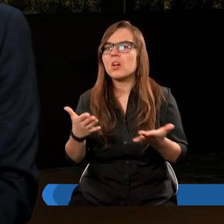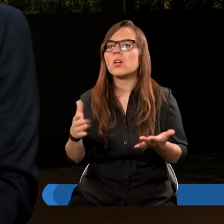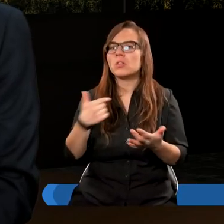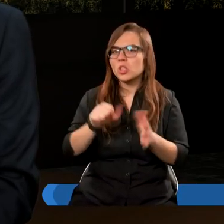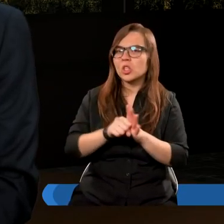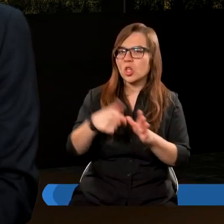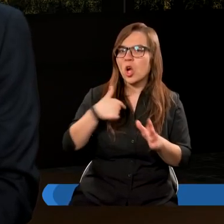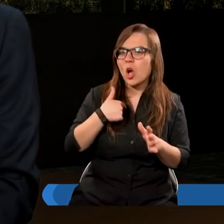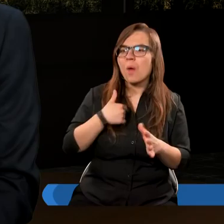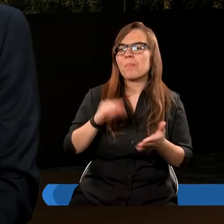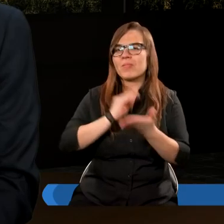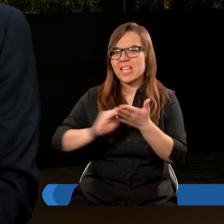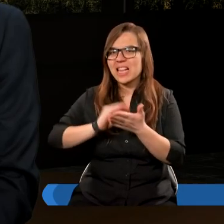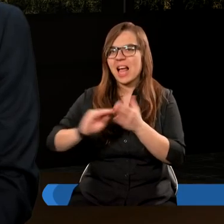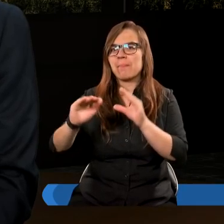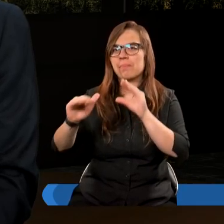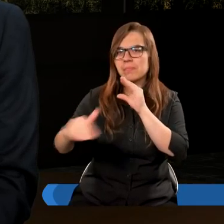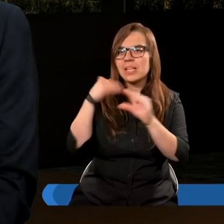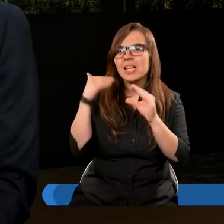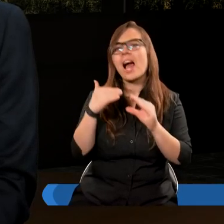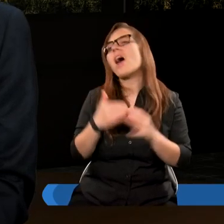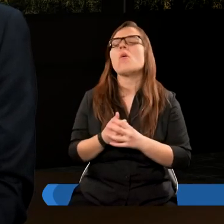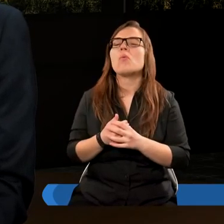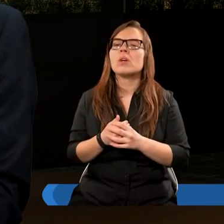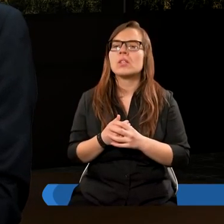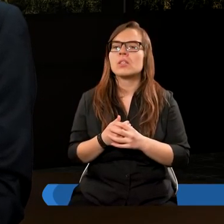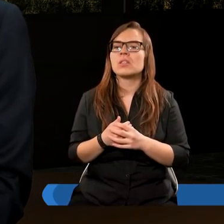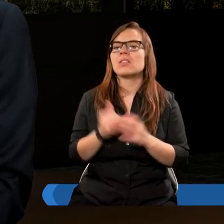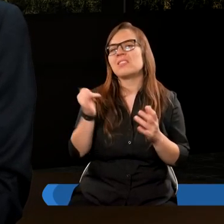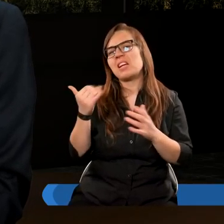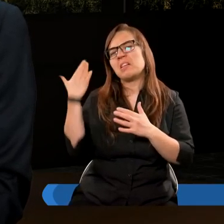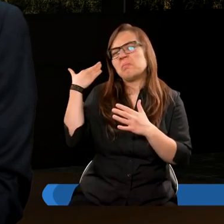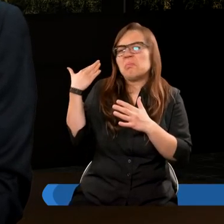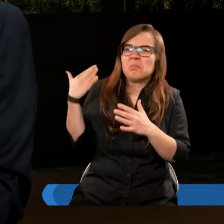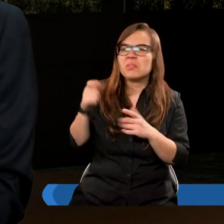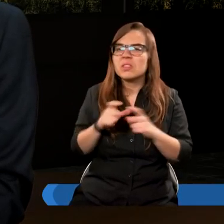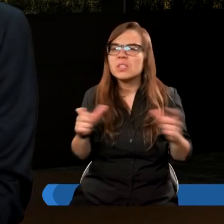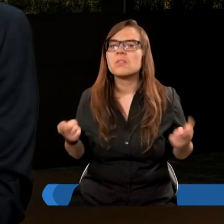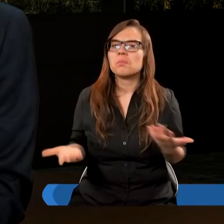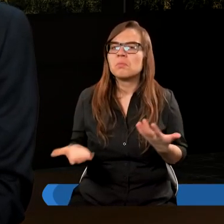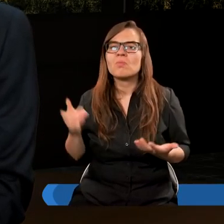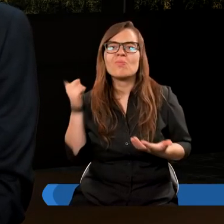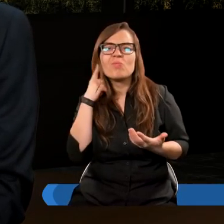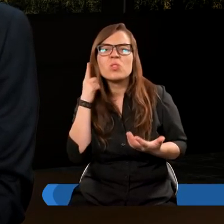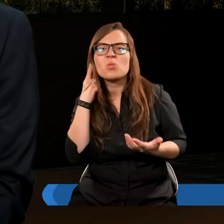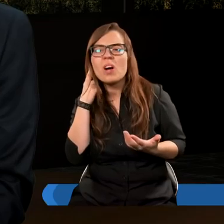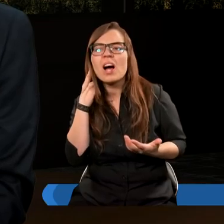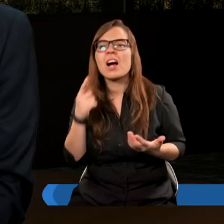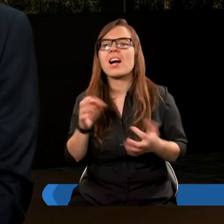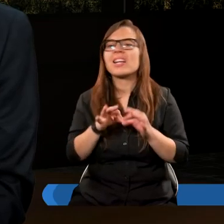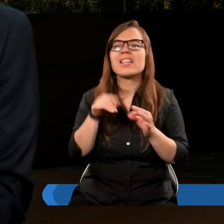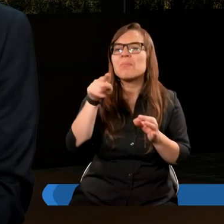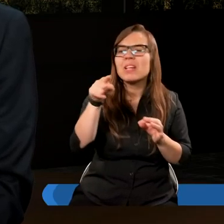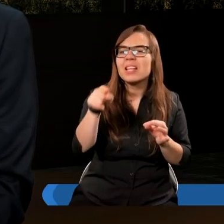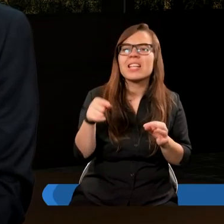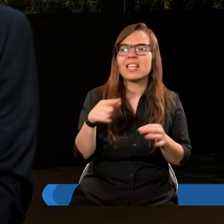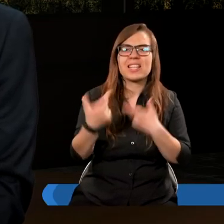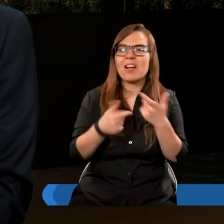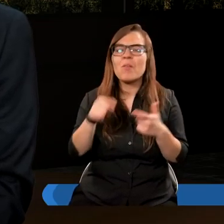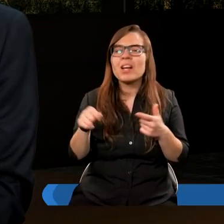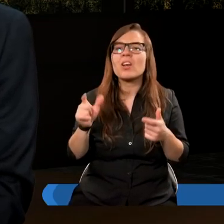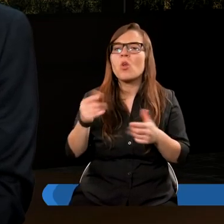do mnie napisał, w którymś jakiś czas temu i mówił, słuchaj, gdyby nie to, co ty wrzuciłeś w tym